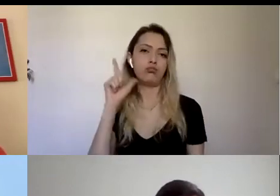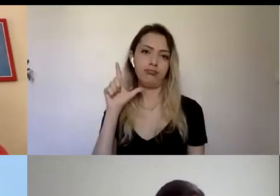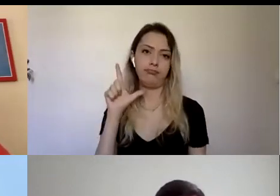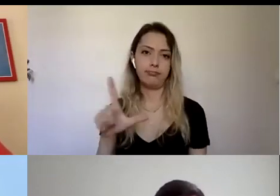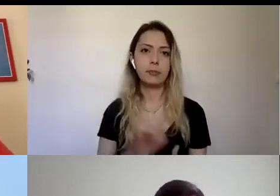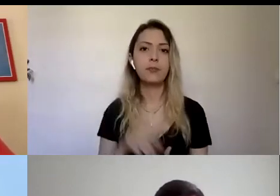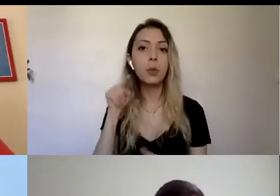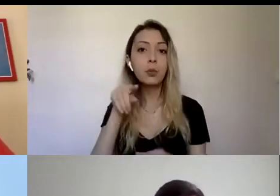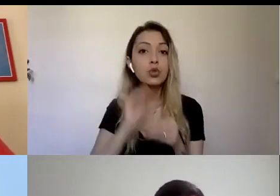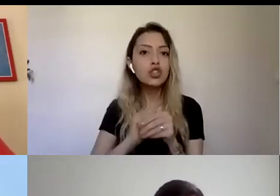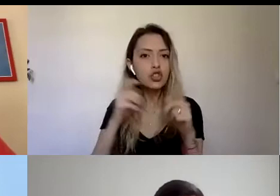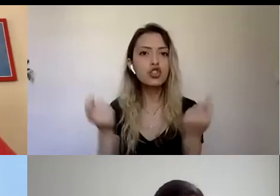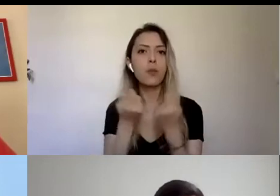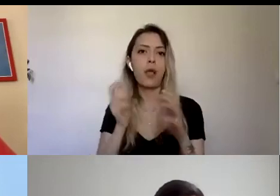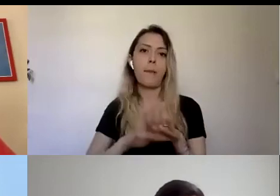yapıp